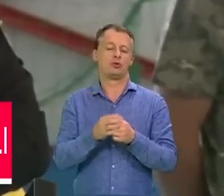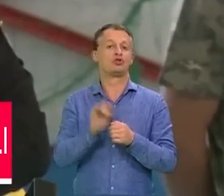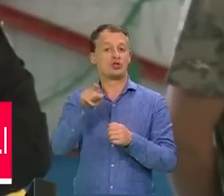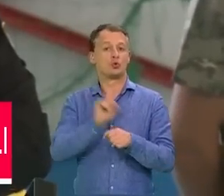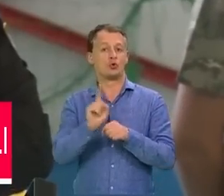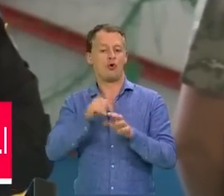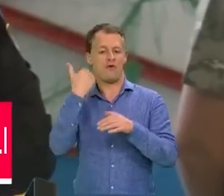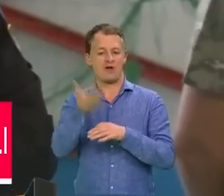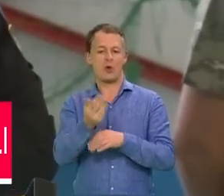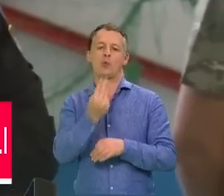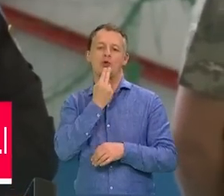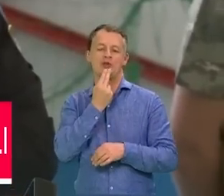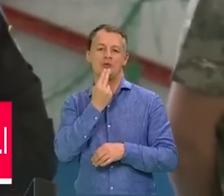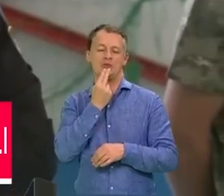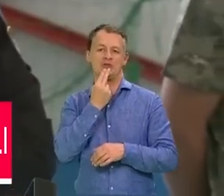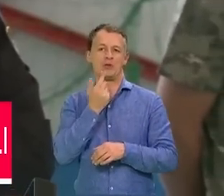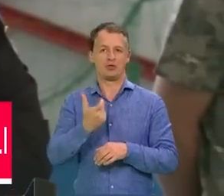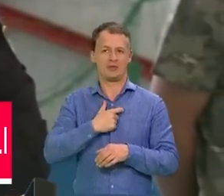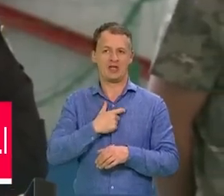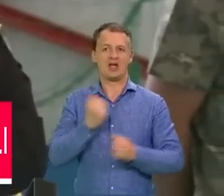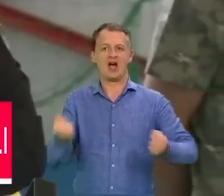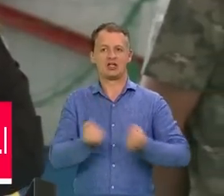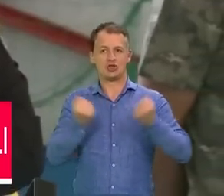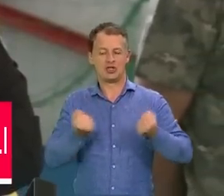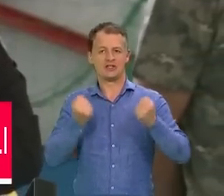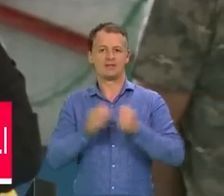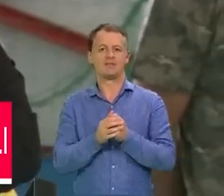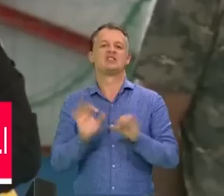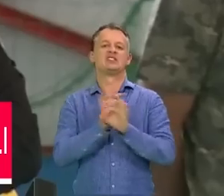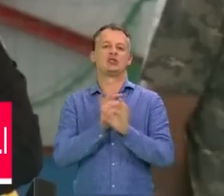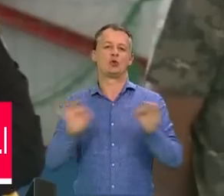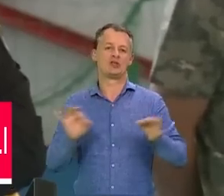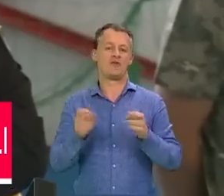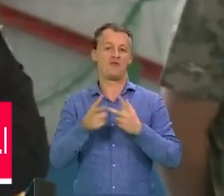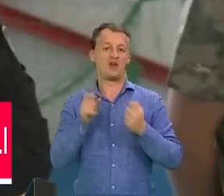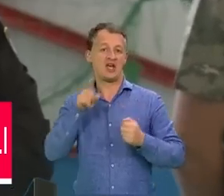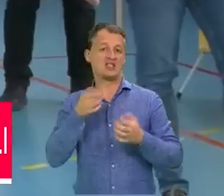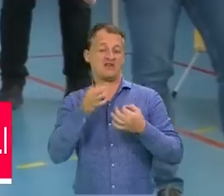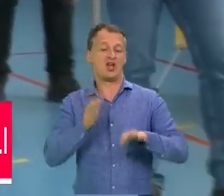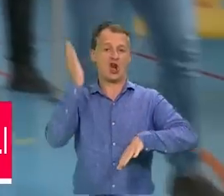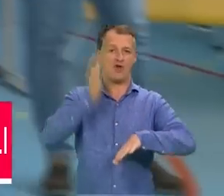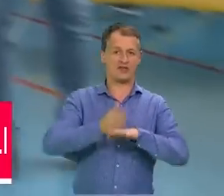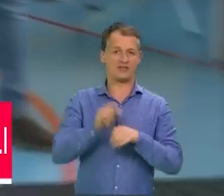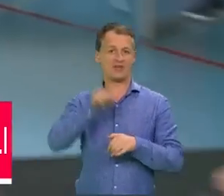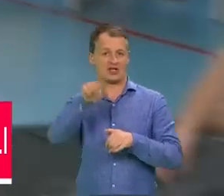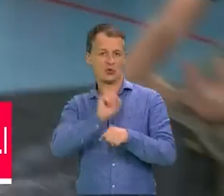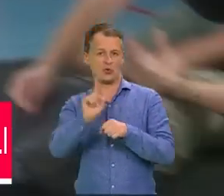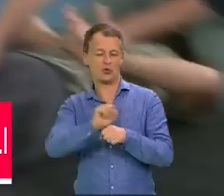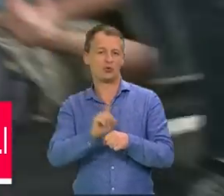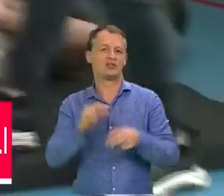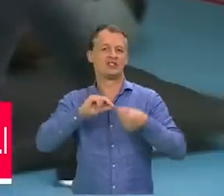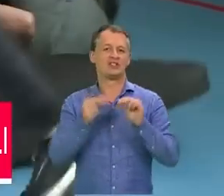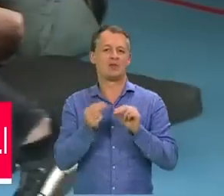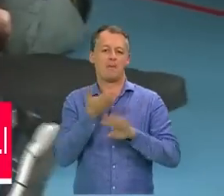posibilitatea polițiștilor să acționeze în siguranță, fără ca ei să fie vătămați. Această metodă presupune mai